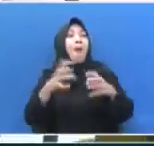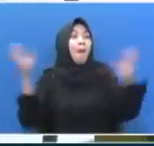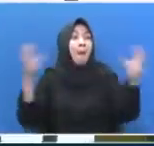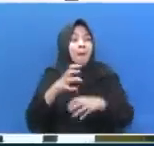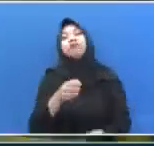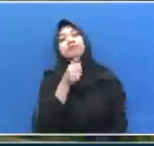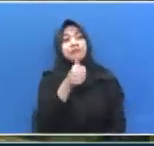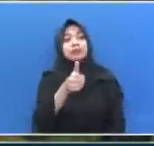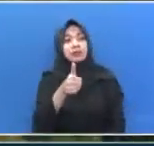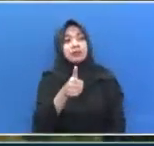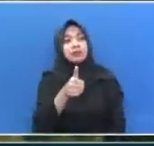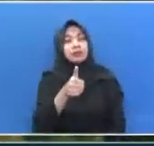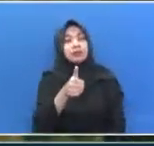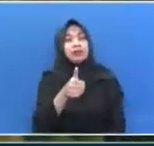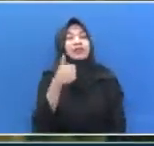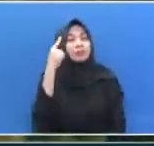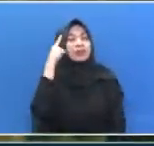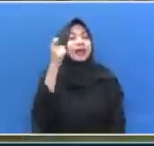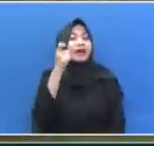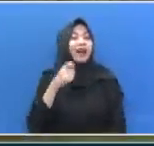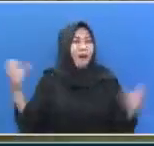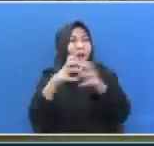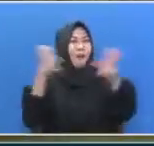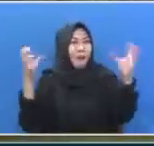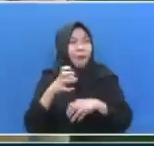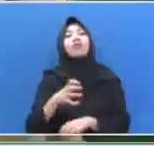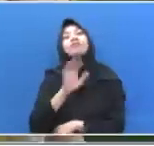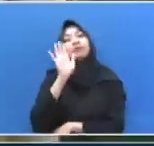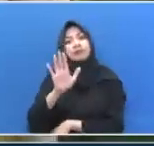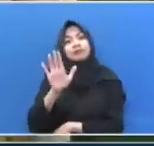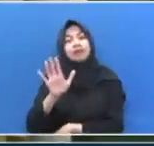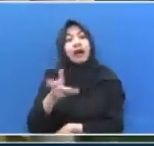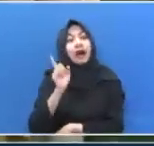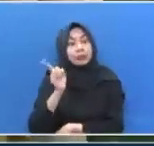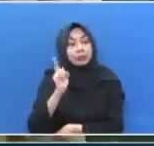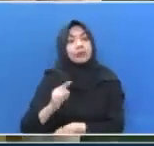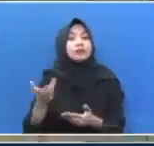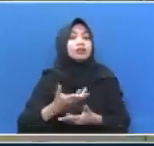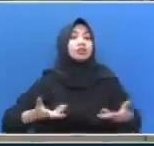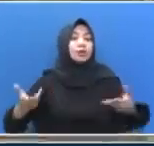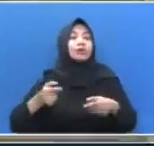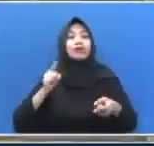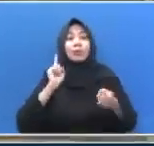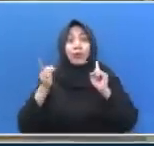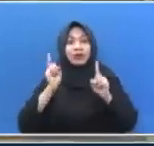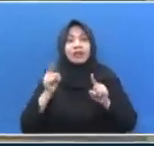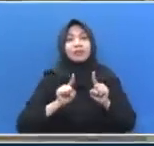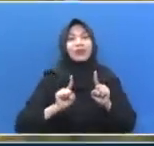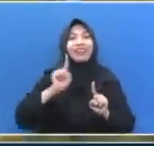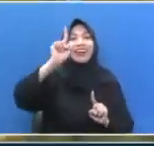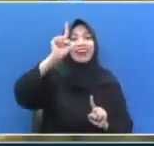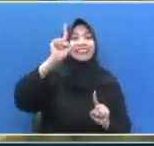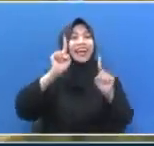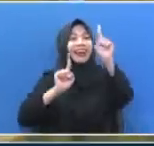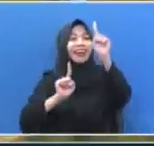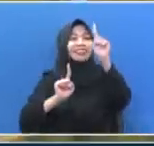Saya yakin dalam konteks itu karena pada prinsipnya politik dan pemilu itu penuh persaingan penuh kompetisi